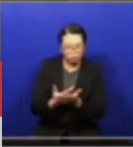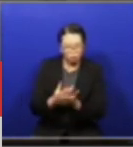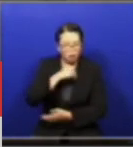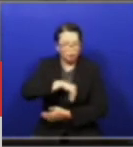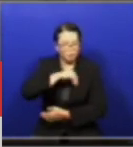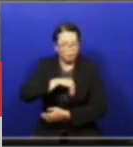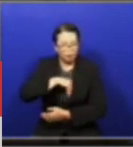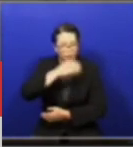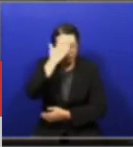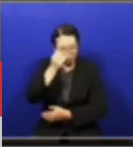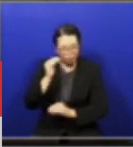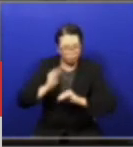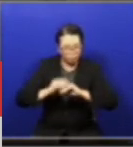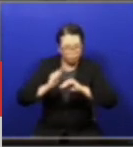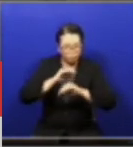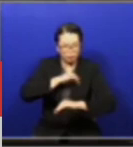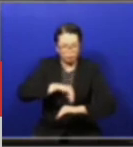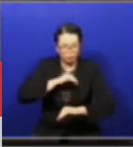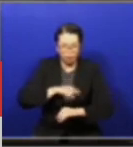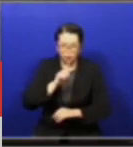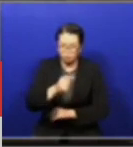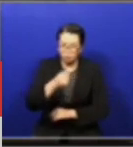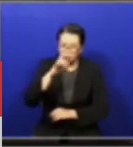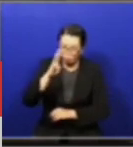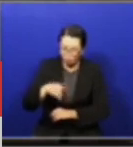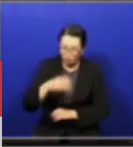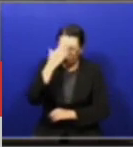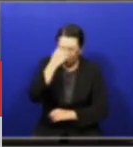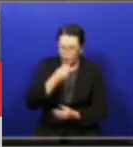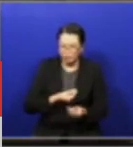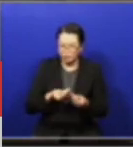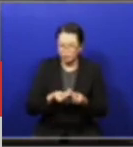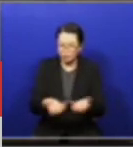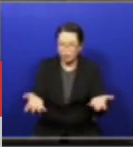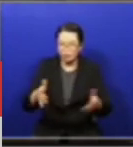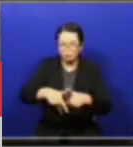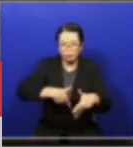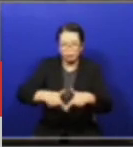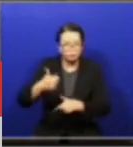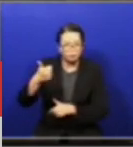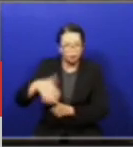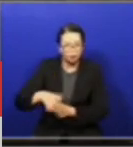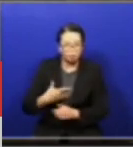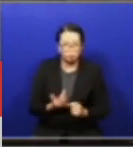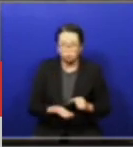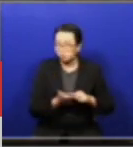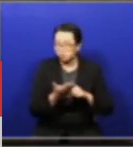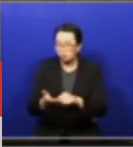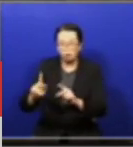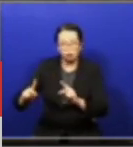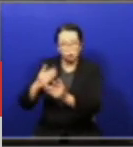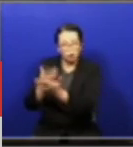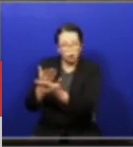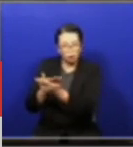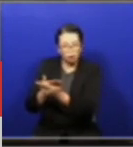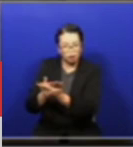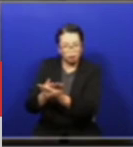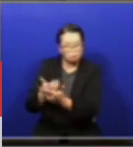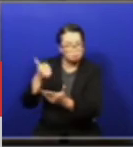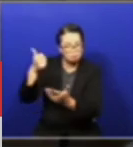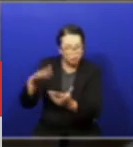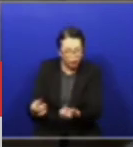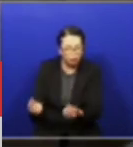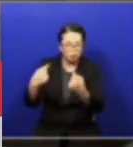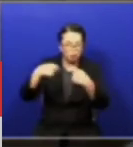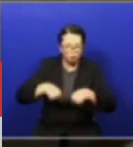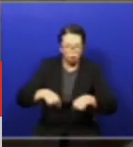ำไมมีแค่ 16,000 จ่ายคืนเขาไม่ได้แล้วทำไมพอรับจากประกันสังคมไม่ได้ไปขอกระทรวงการคลังไทยชนะปรากฏว่า